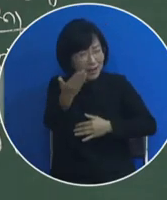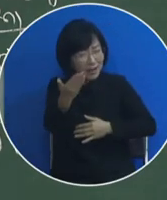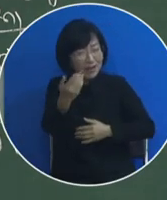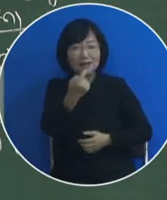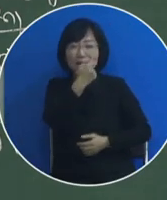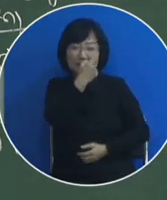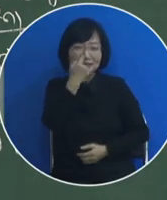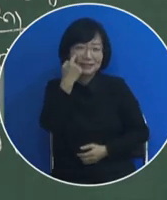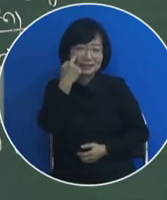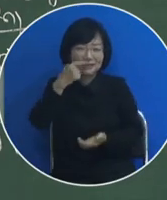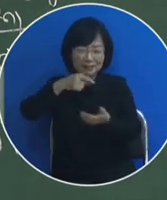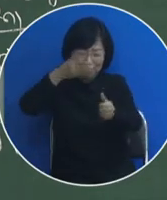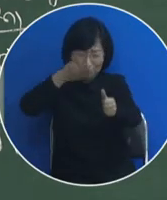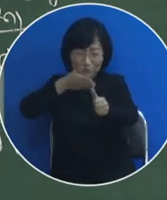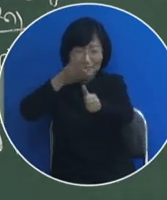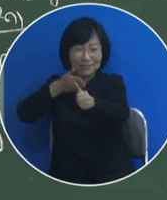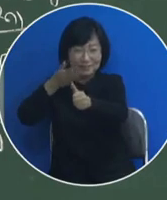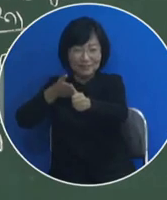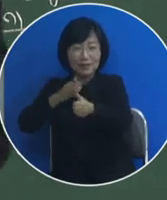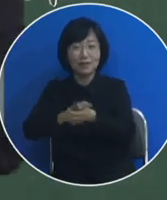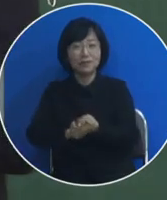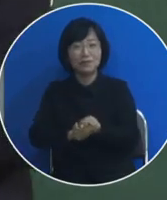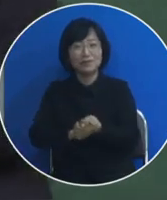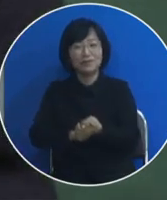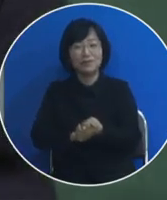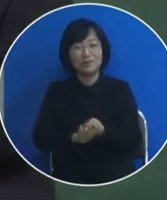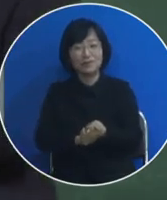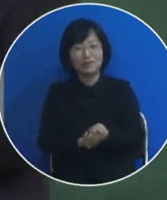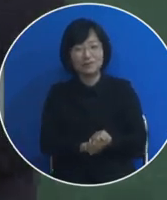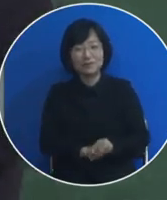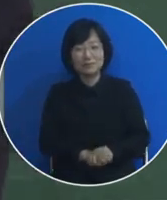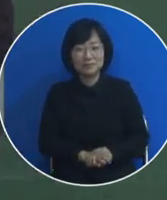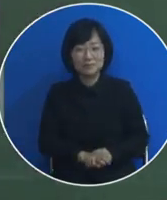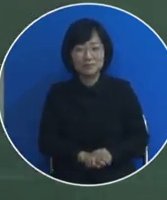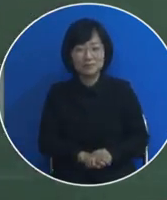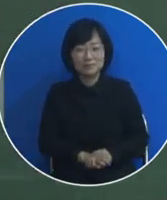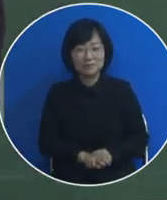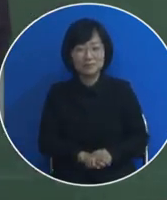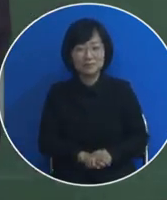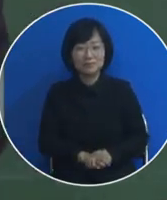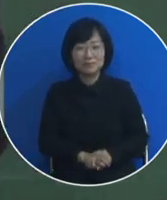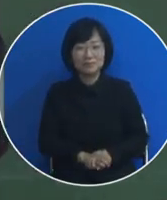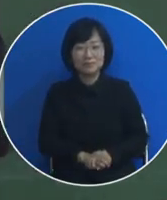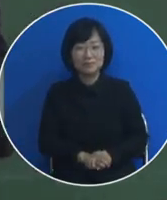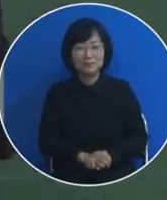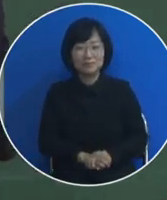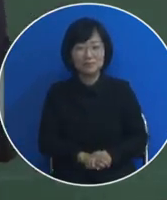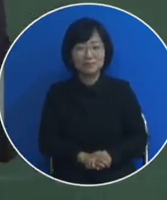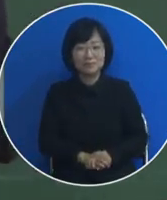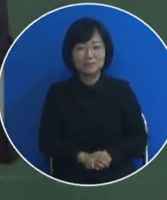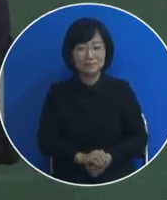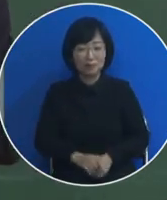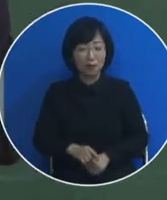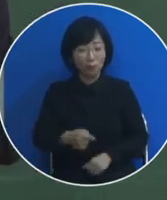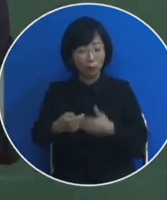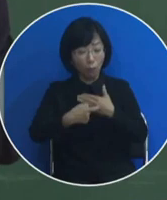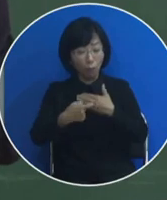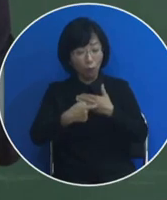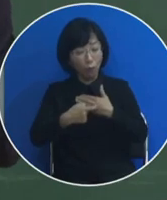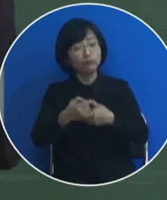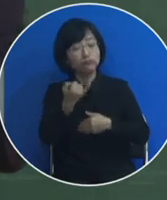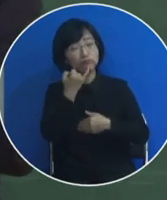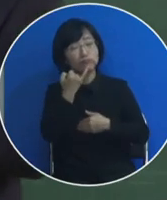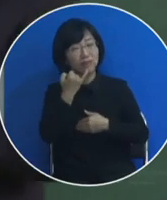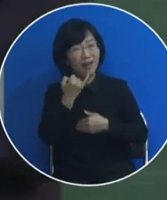simply confirm, if you are inside of God's absolute goal, you will succeed. 아니 왜 그 잘 살고 있는데 지나고 나면 아니요. Oh, but we're living well right